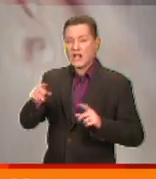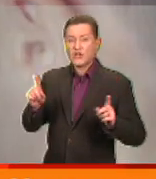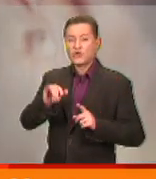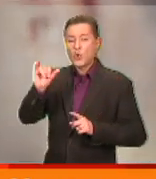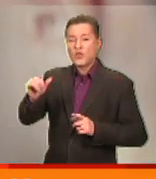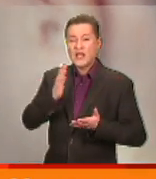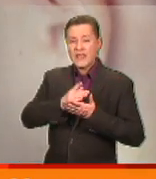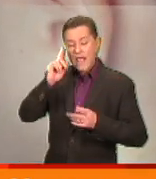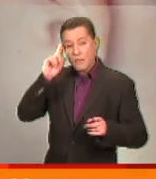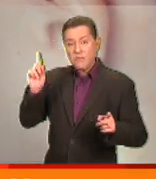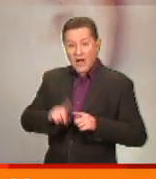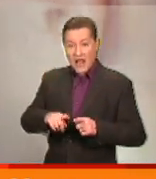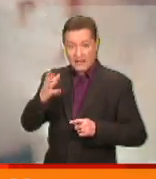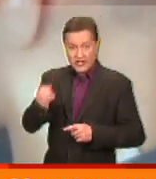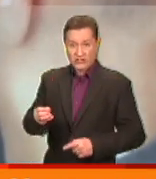є братик.